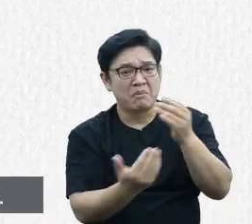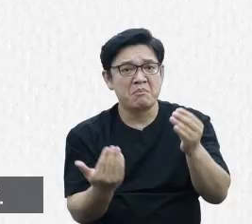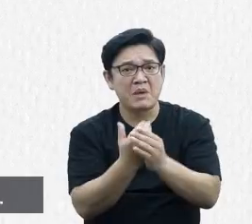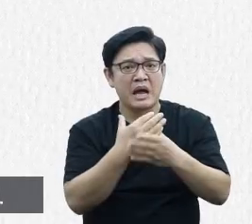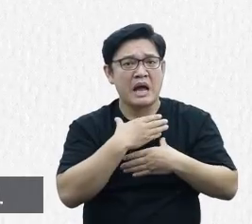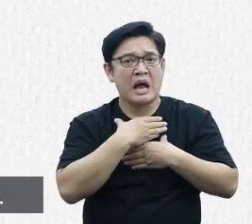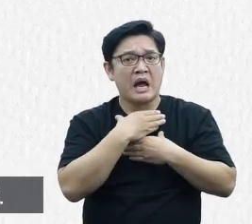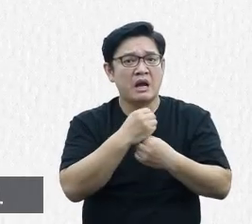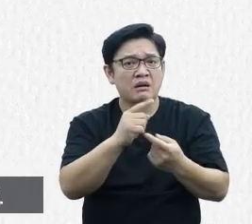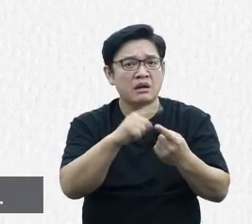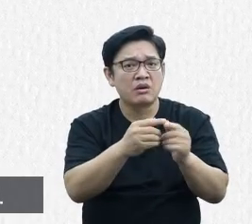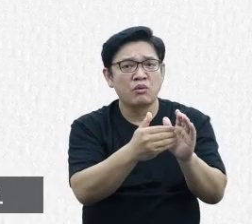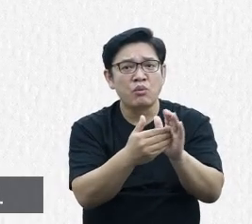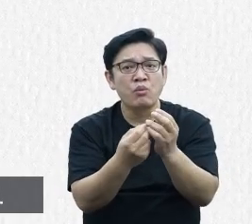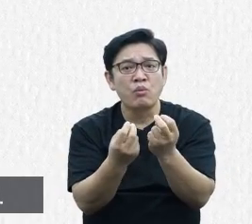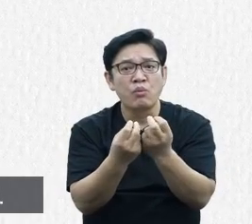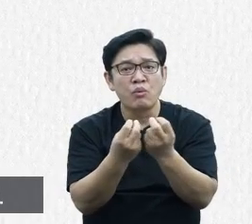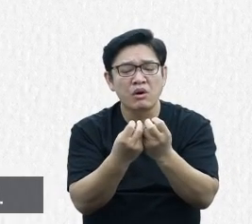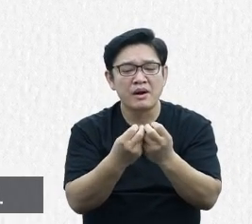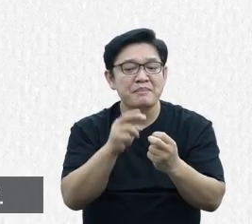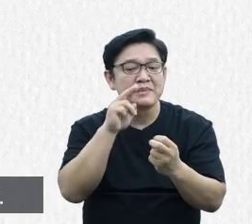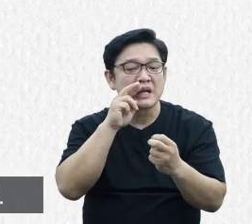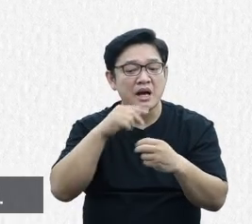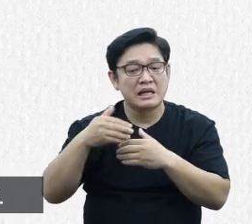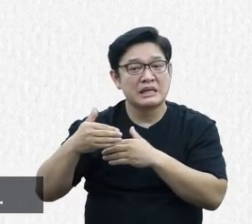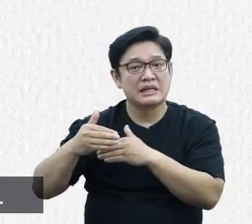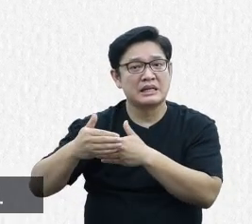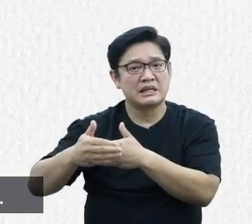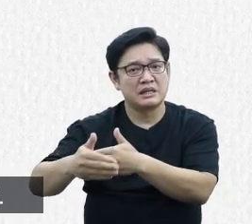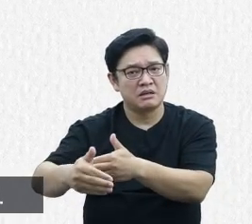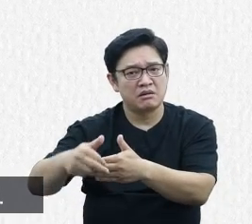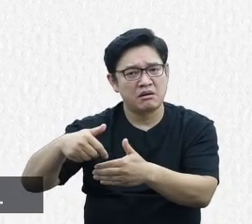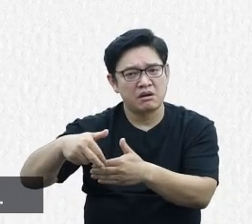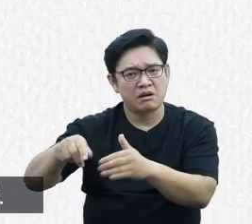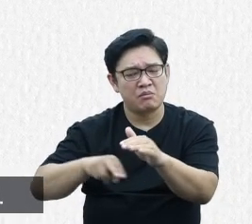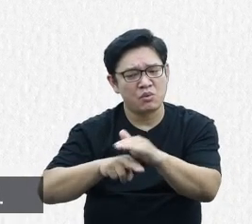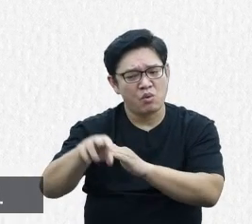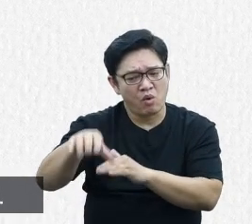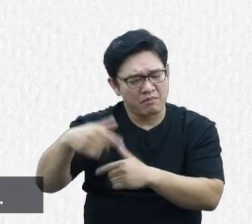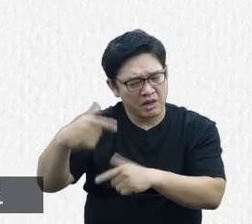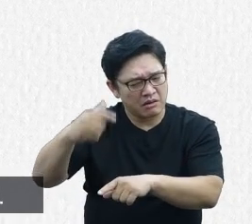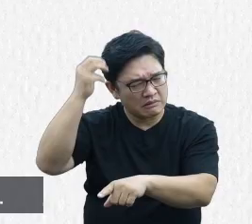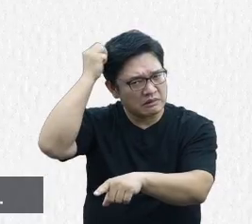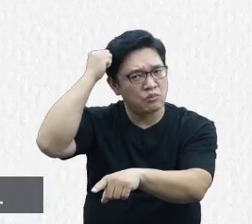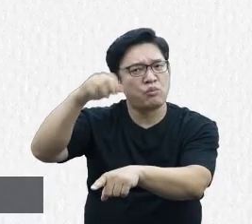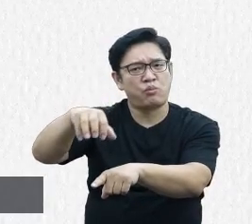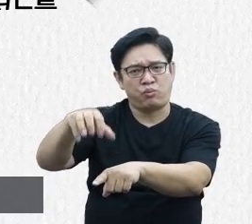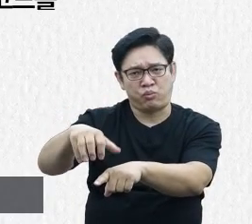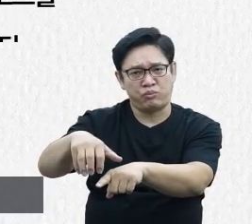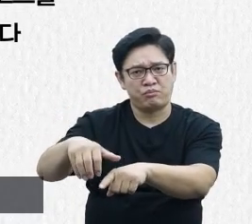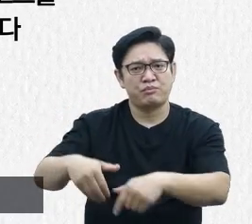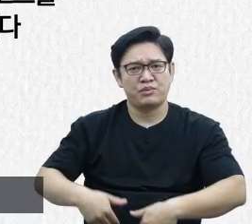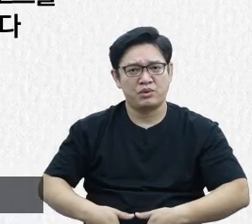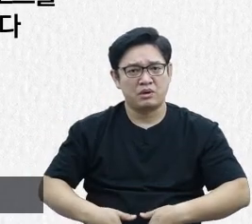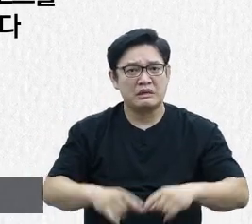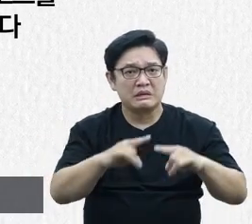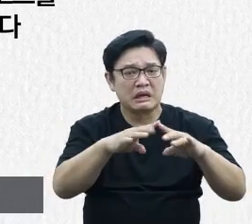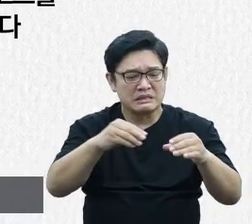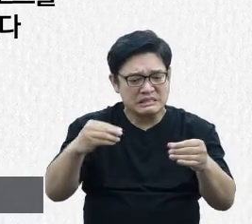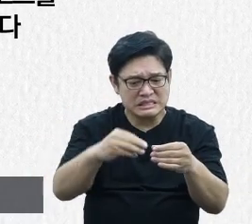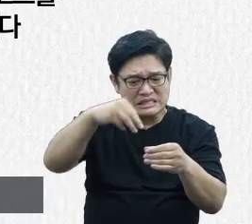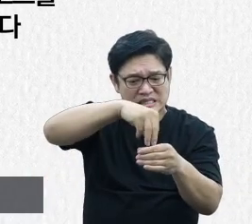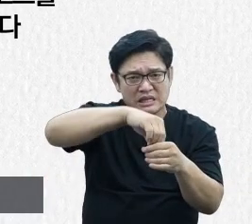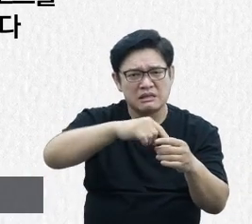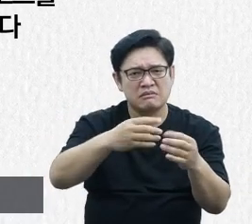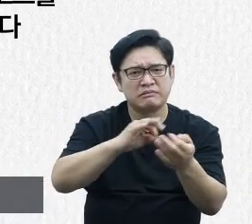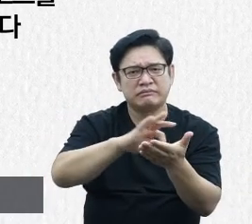화재 안전사고를 예방하기 위해서는 평소에 비상구 위치와 대피로를 확인해 둡니다. 또한 플러그에 여러